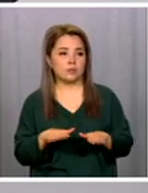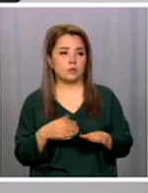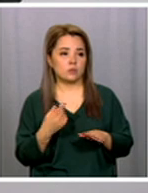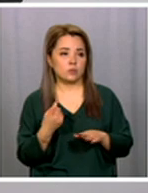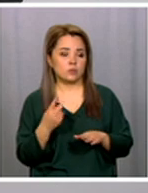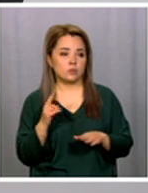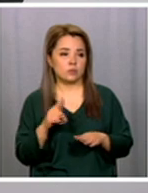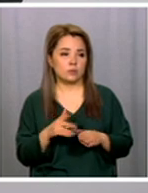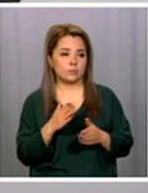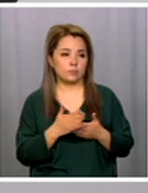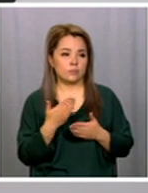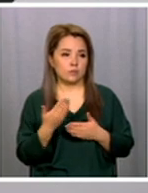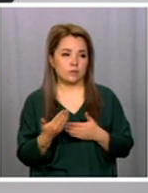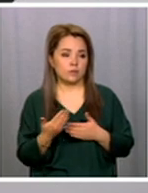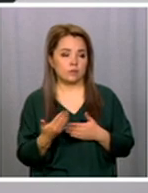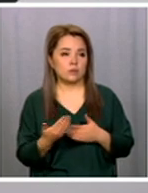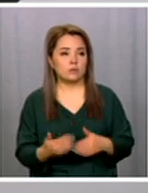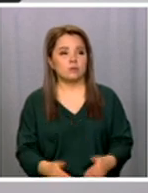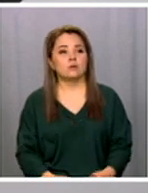кг.